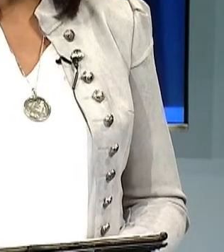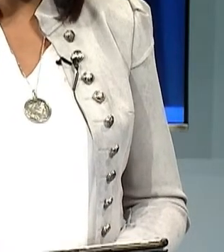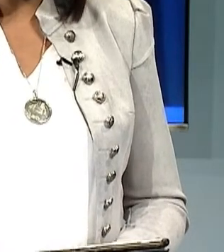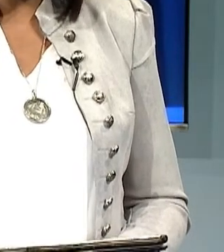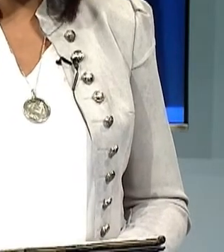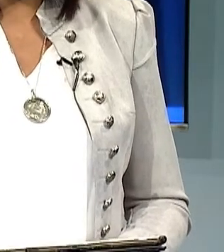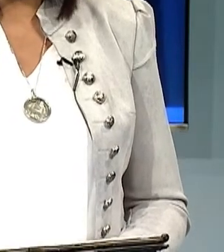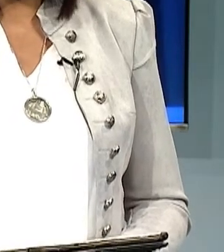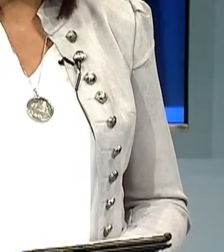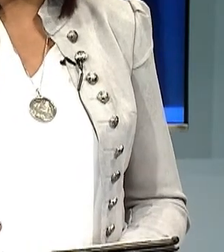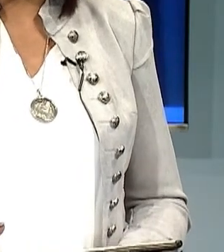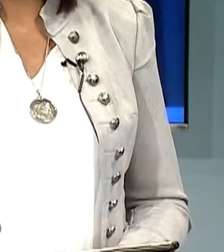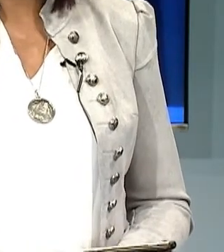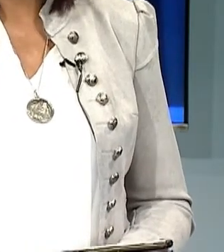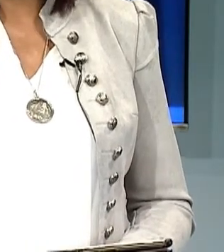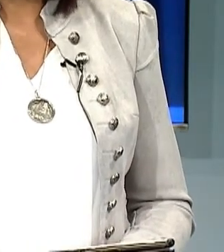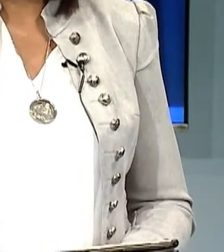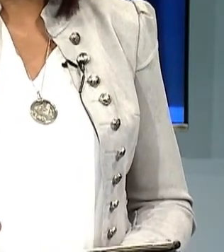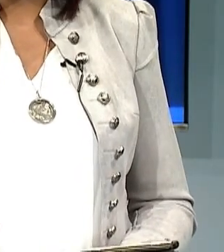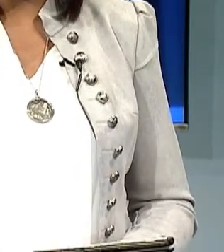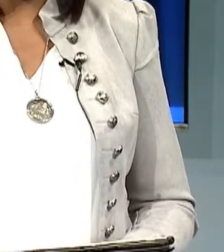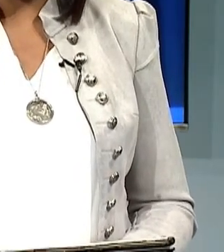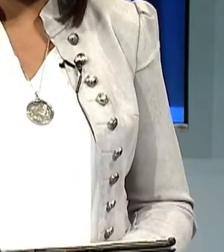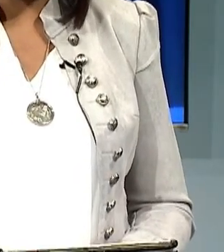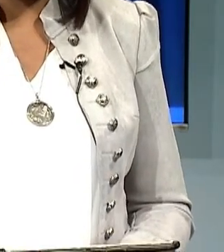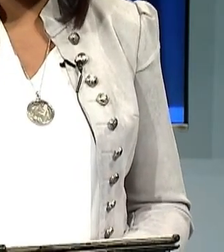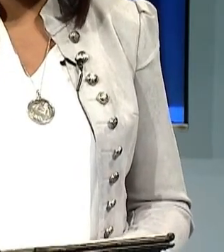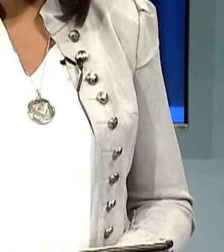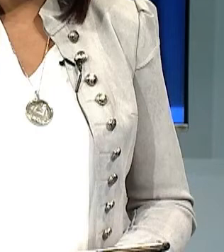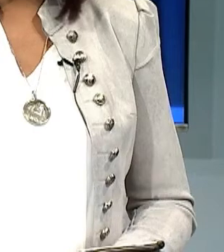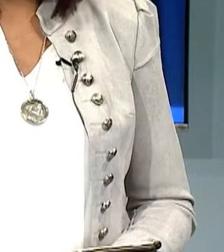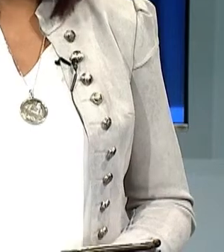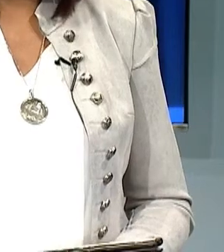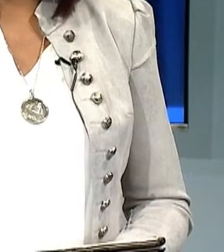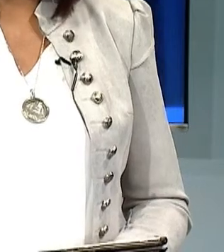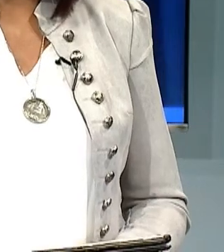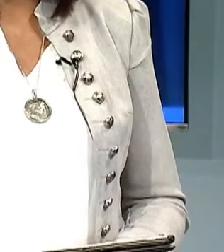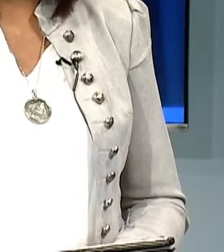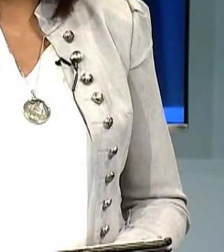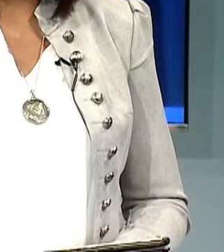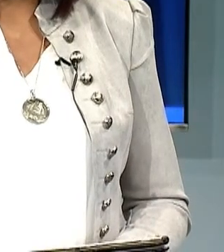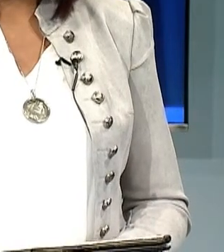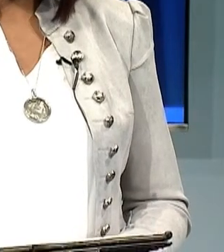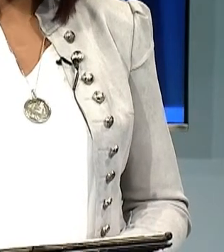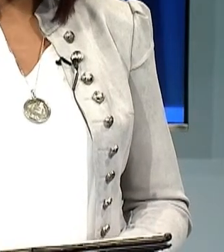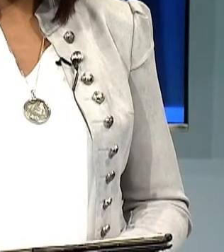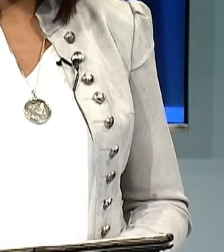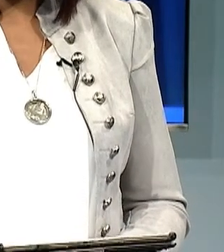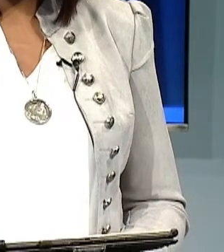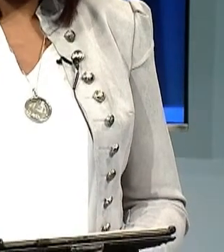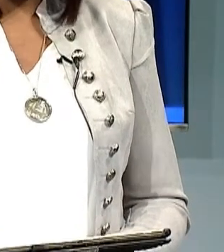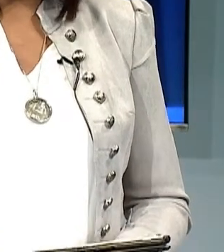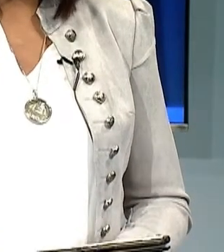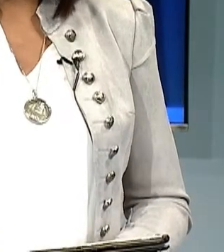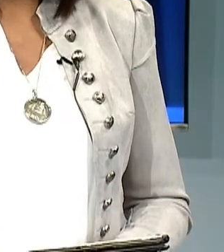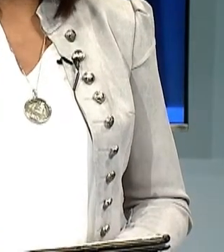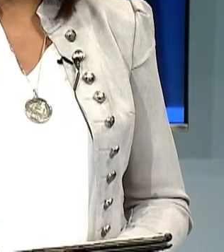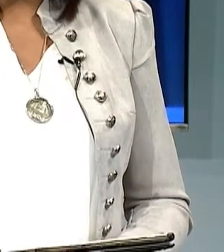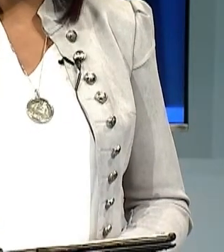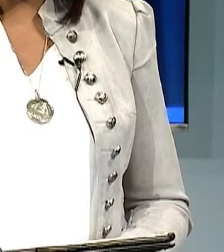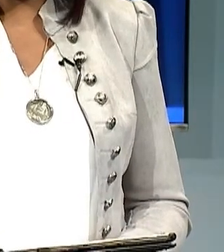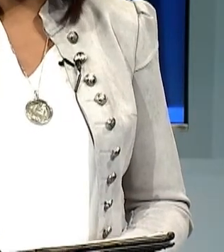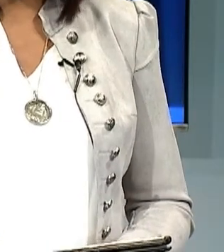er geen COVID-19 lijken naar Suriname zullen worden gebracht. De pathologen in Suriname en Volksgezondheid hebben